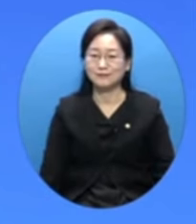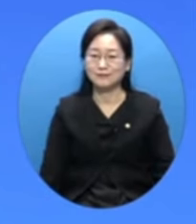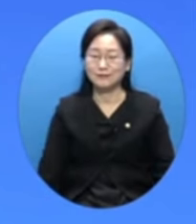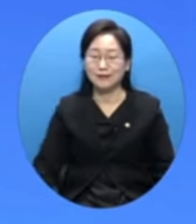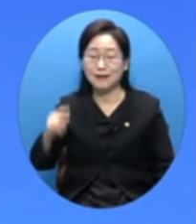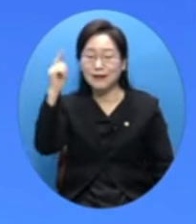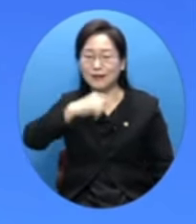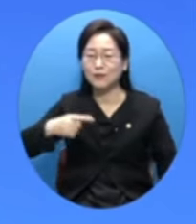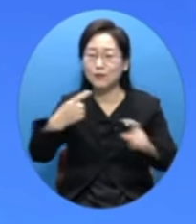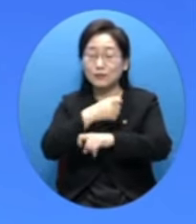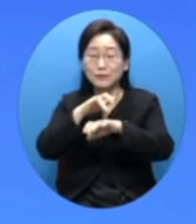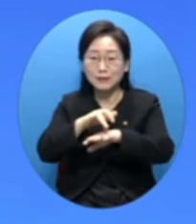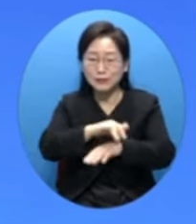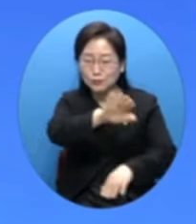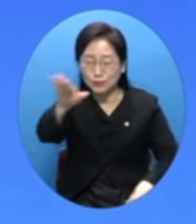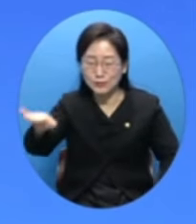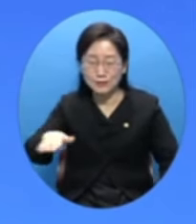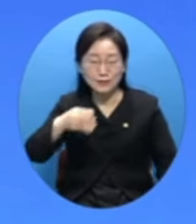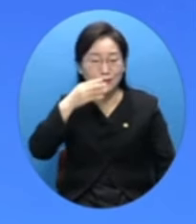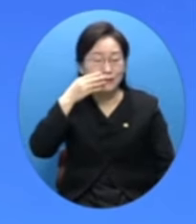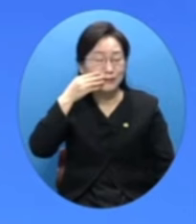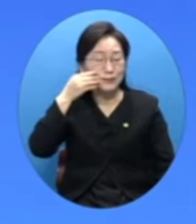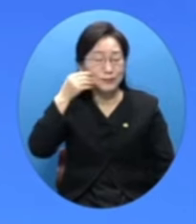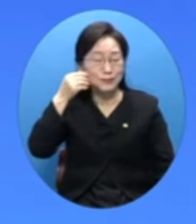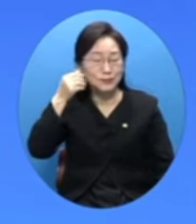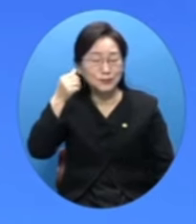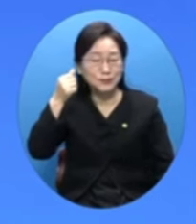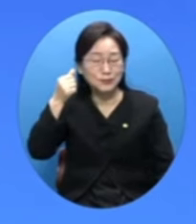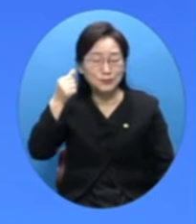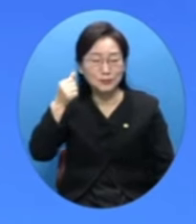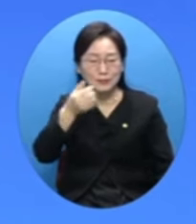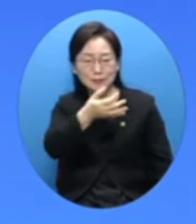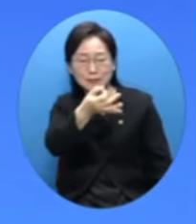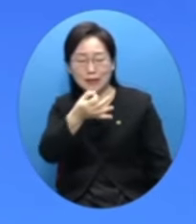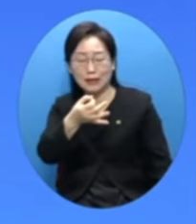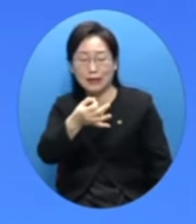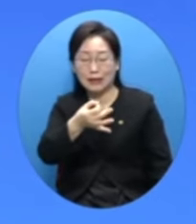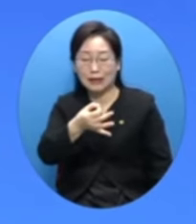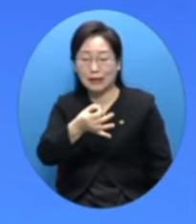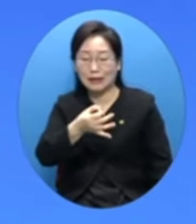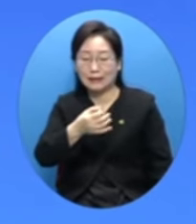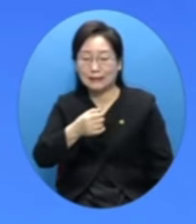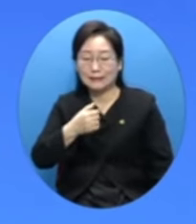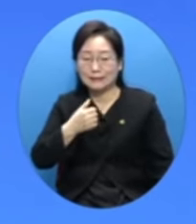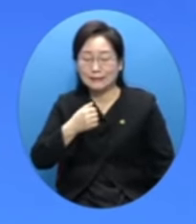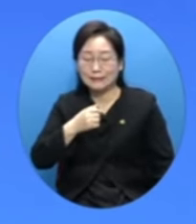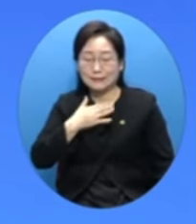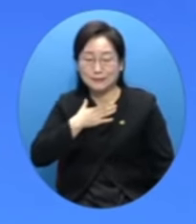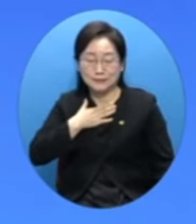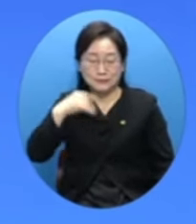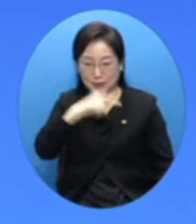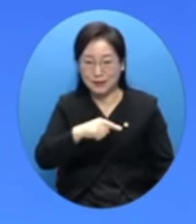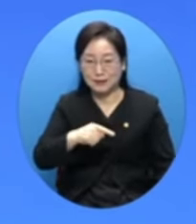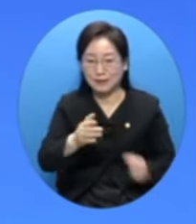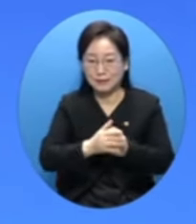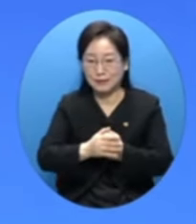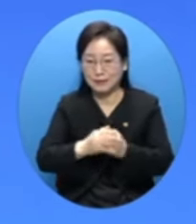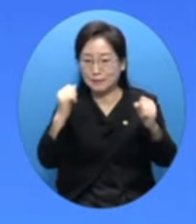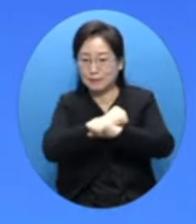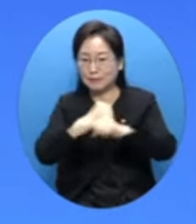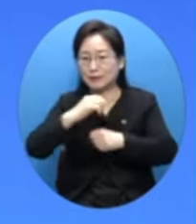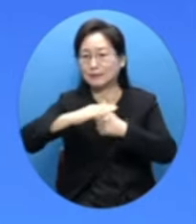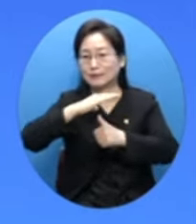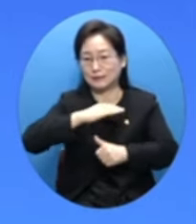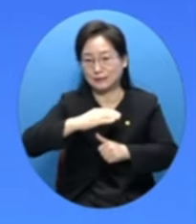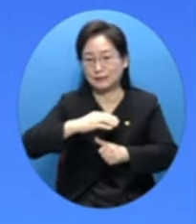아코논 수박에는 우리가 잘 되는 것을 아주 못마땅해 해서 어떻게든지 우리 삶을 파괴시키려고 합니다.